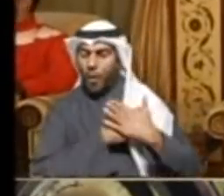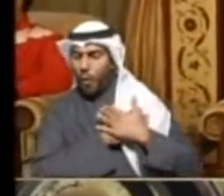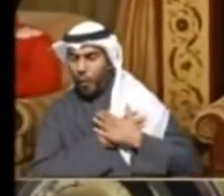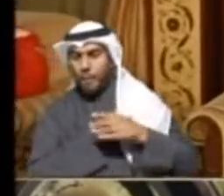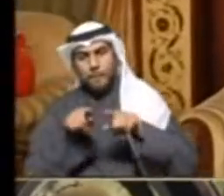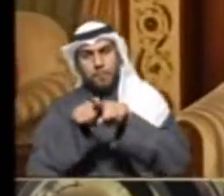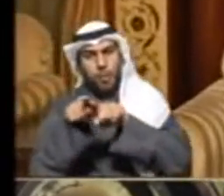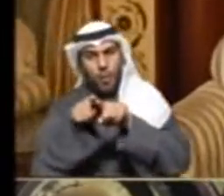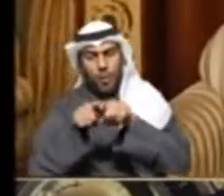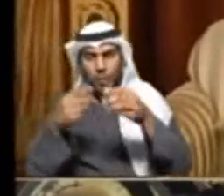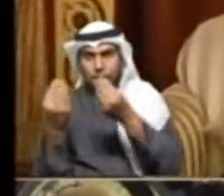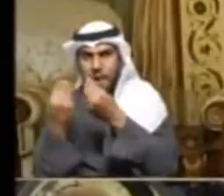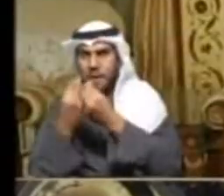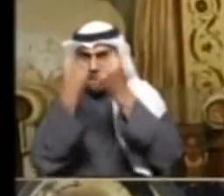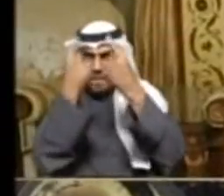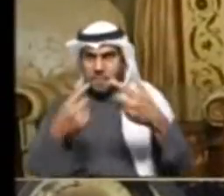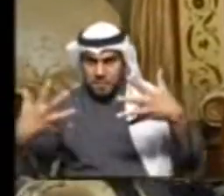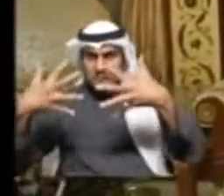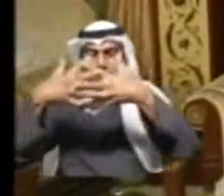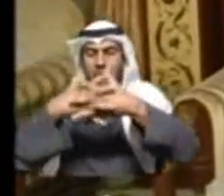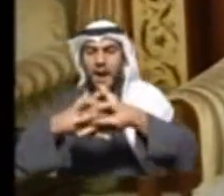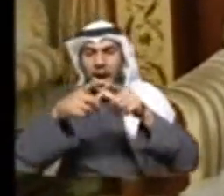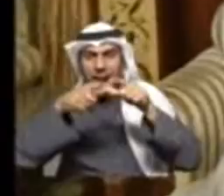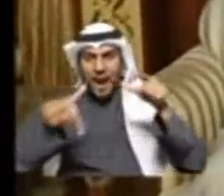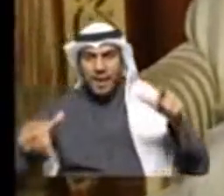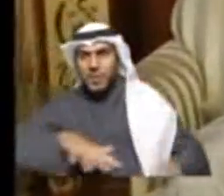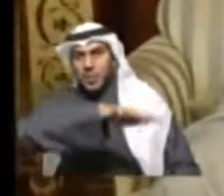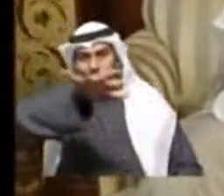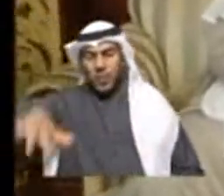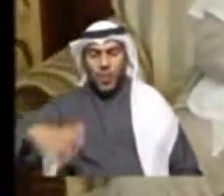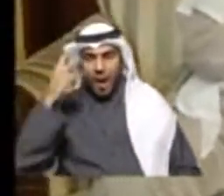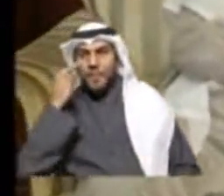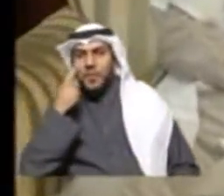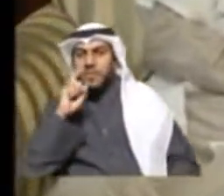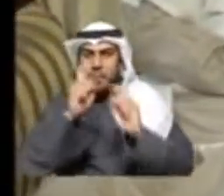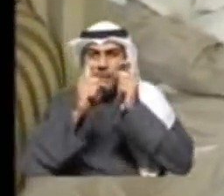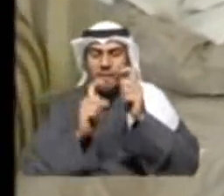الاشقاء والمنتخبات المشاركه في كاس الخليج، جميعهم يطمحون